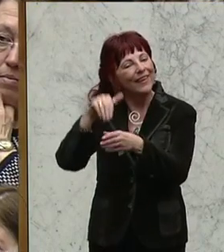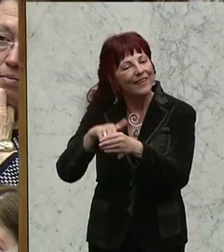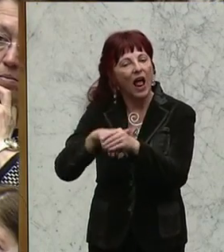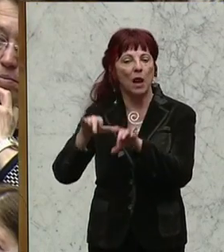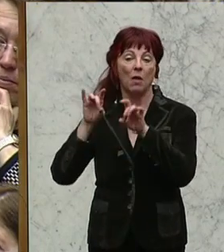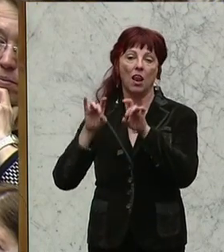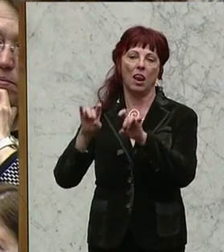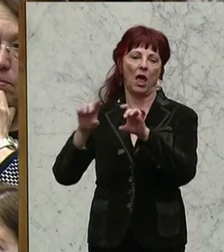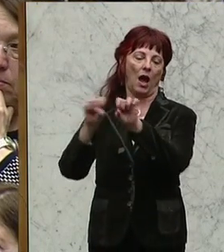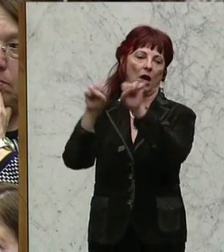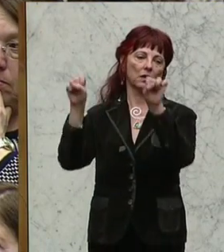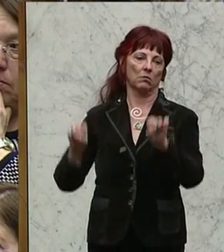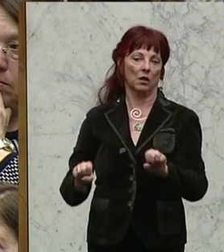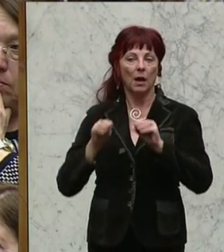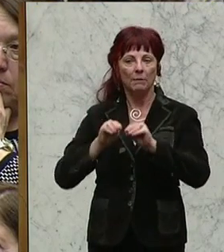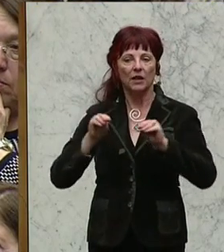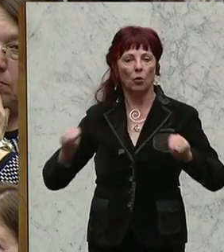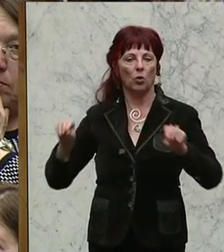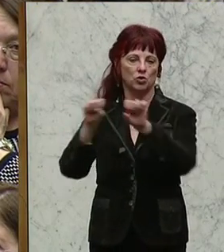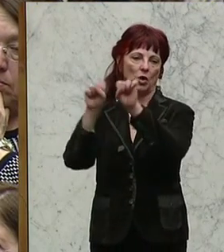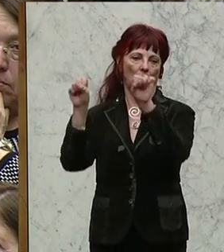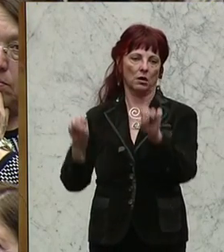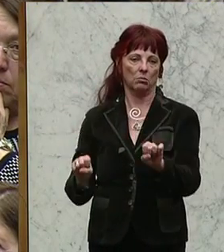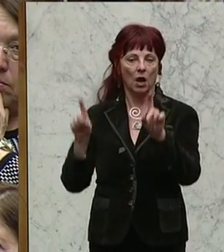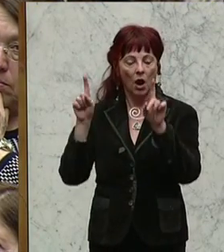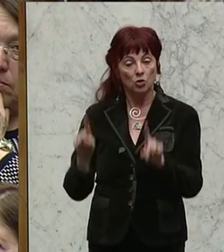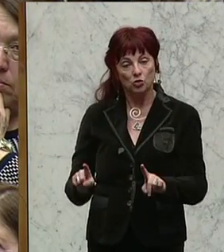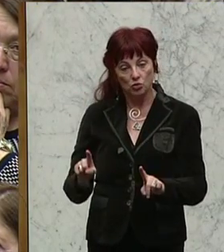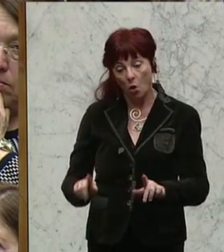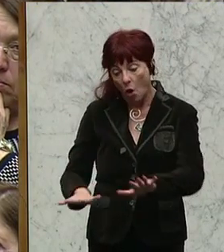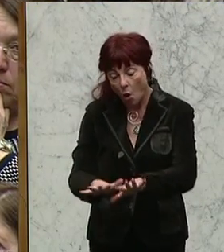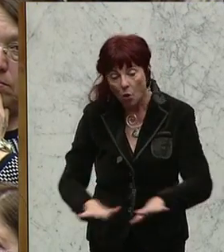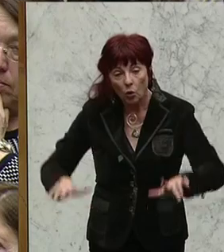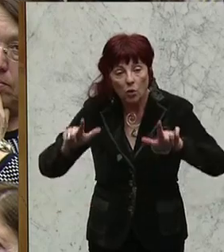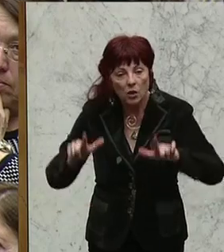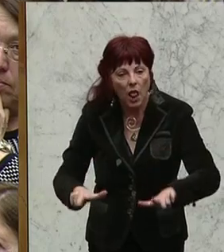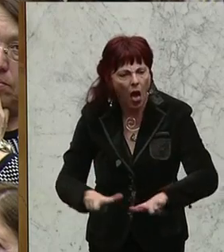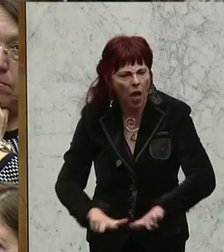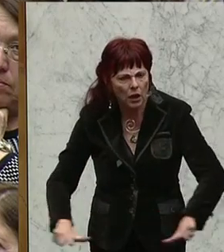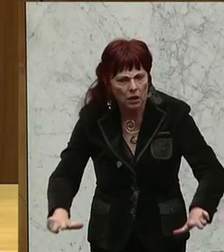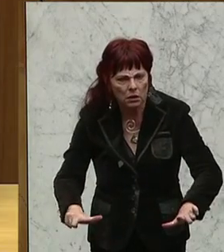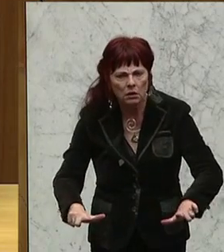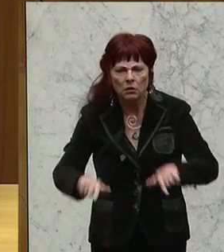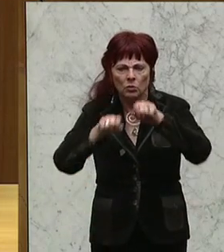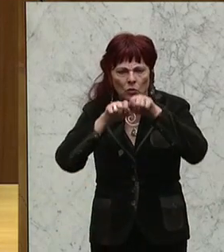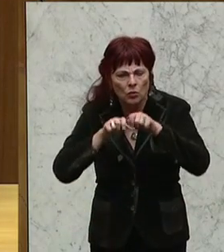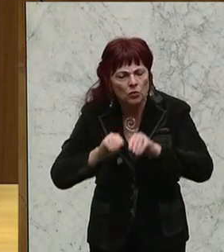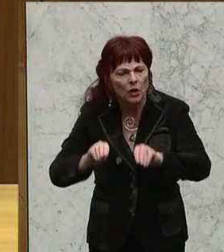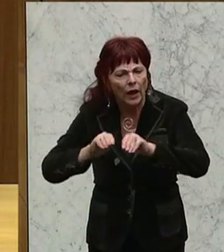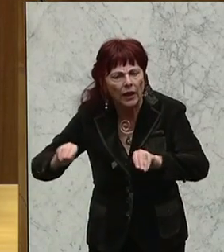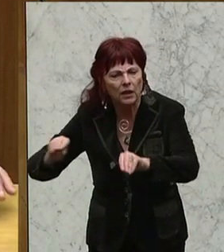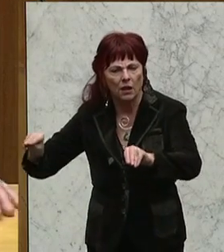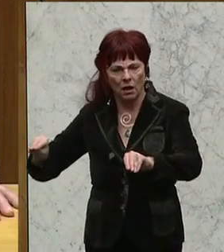Pädagogischen Akademien damit Grundsätze des Phänomens der jeweiligen